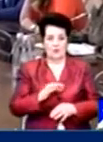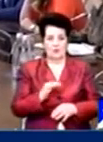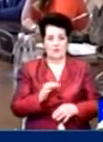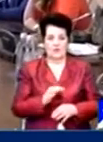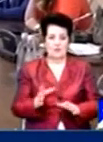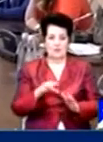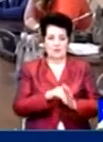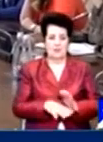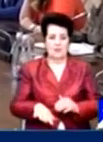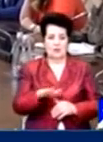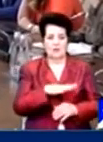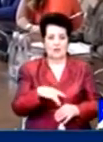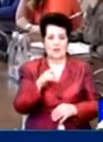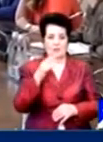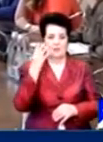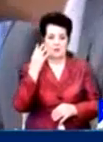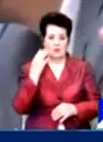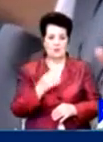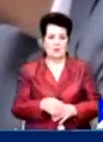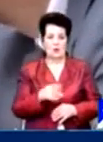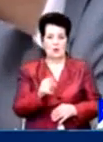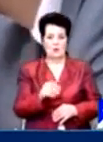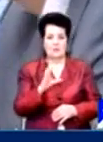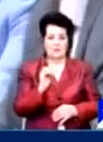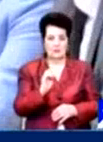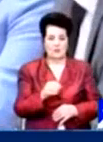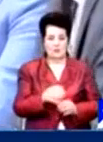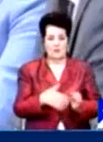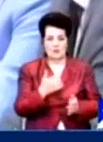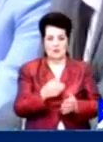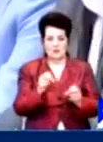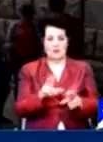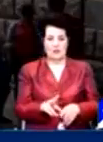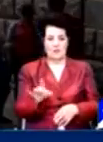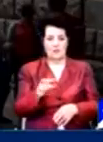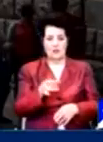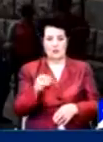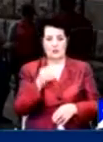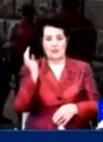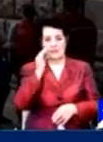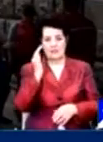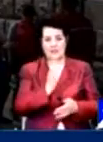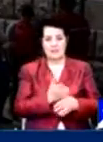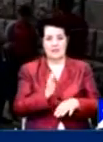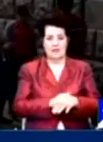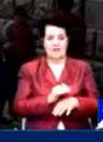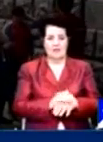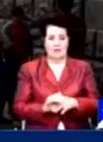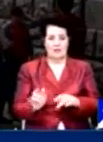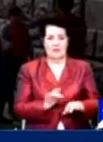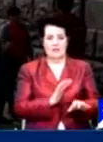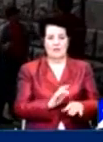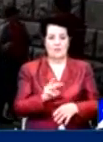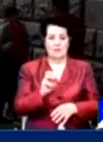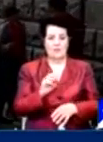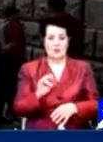și integrității teritoriale a Republicii Moldova, cu un statut special pentru regiunea transnistreană, este factorul cheie în activitatea